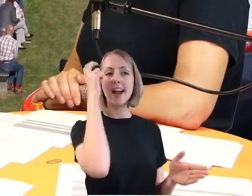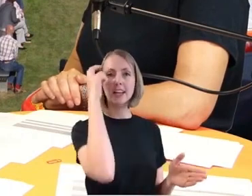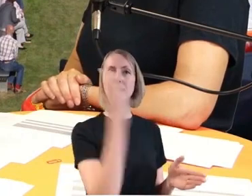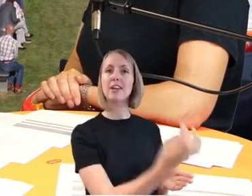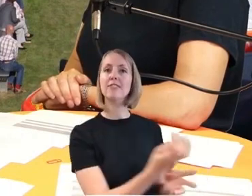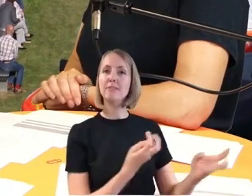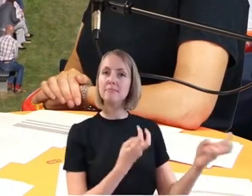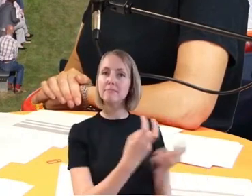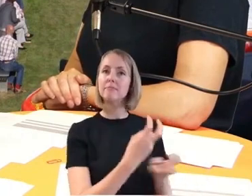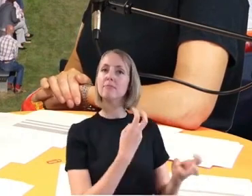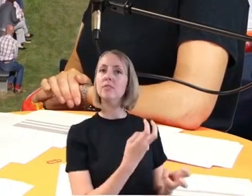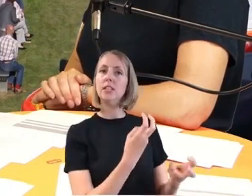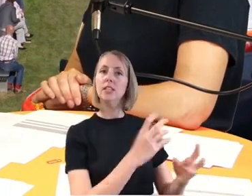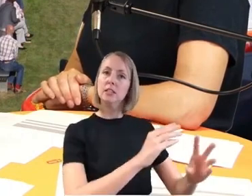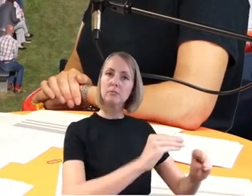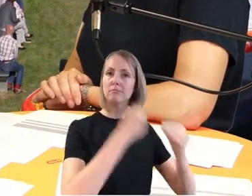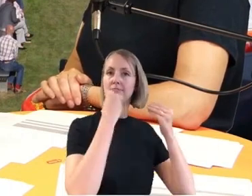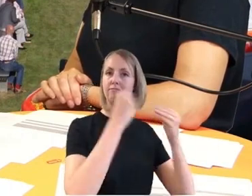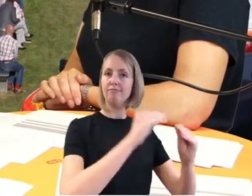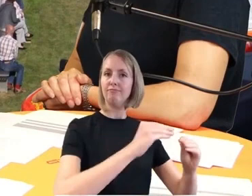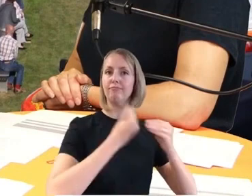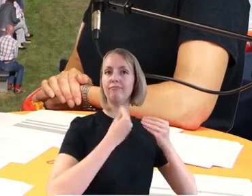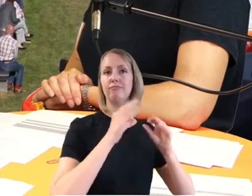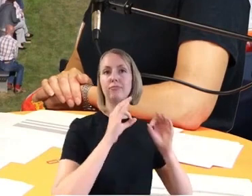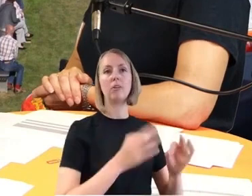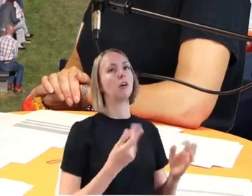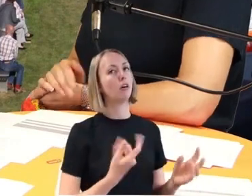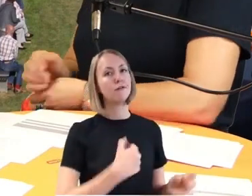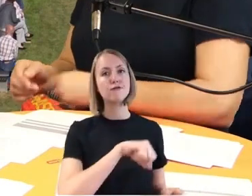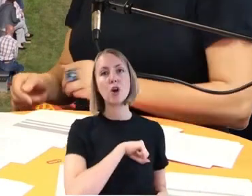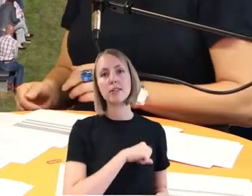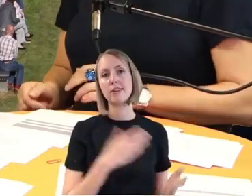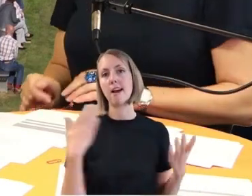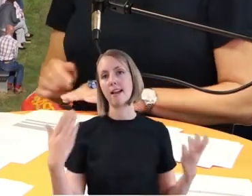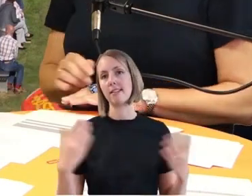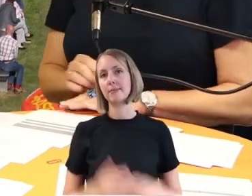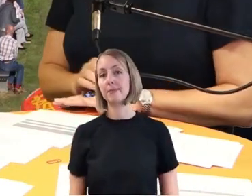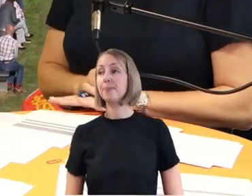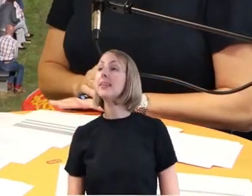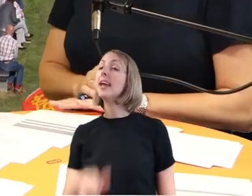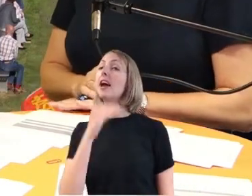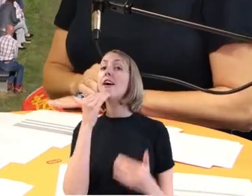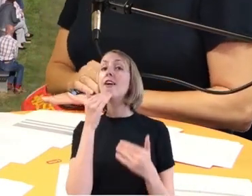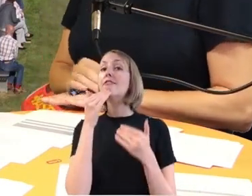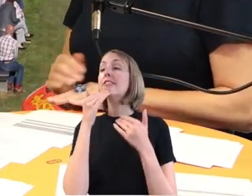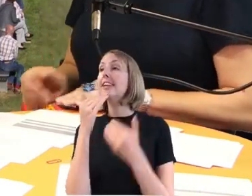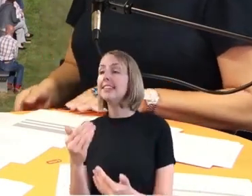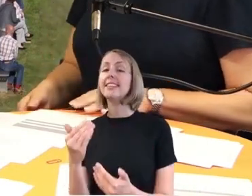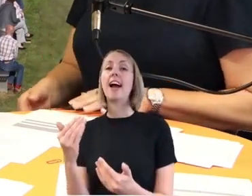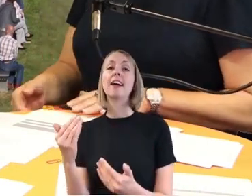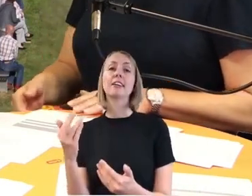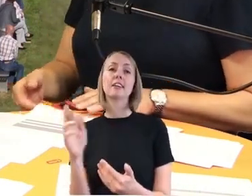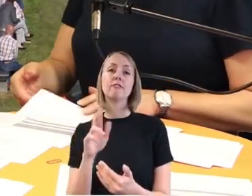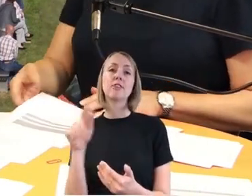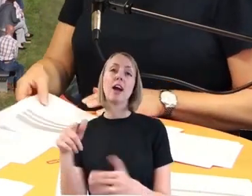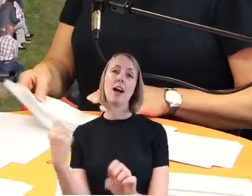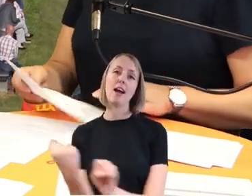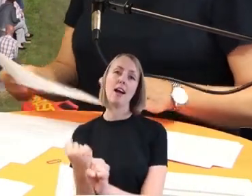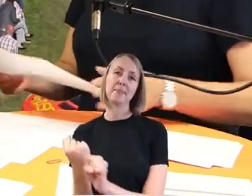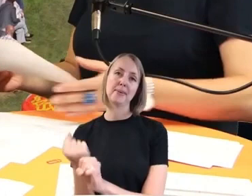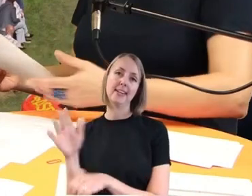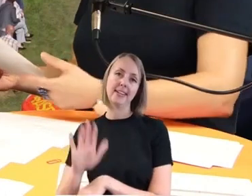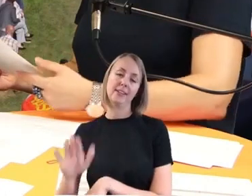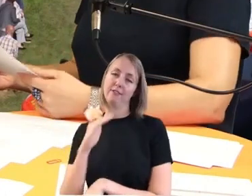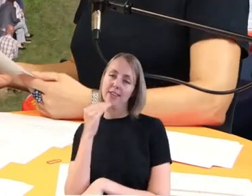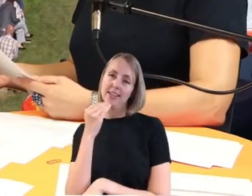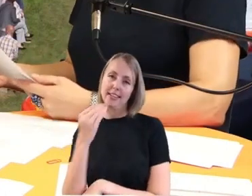das ist für uns natürlich ein sehr, sehr großer Gewinn. Ja. Dann danken wir schon mal allen, die mit dabei sind. Genau. Und jetzt